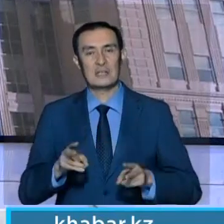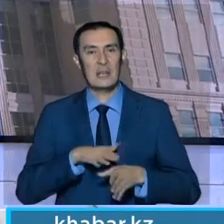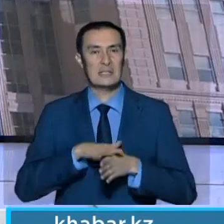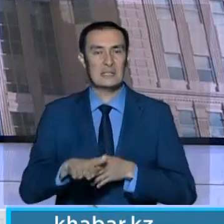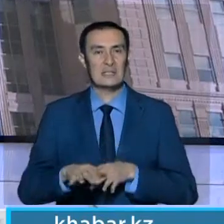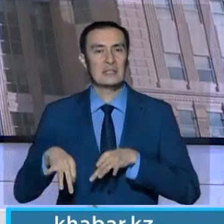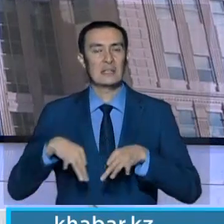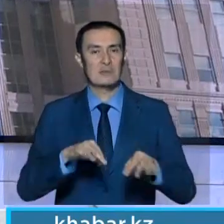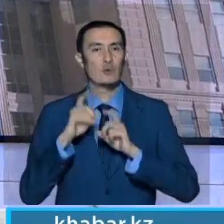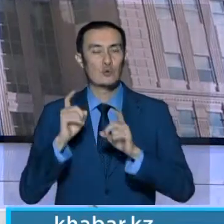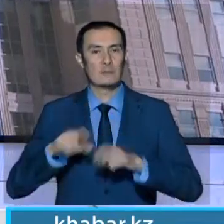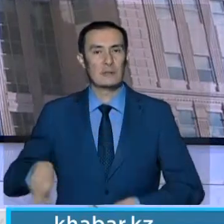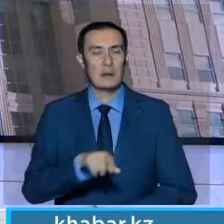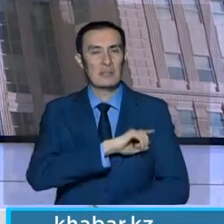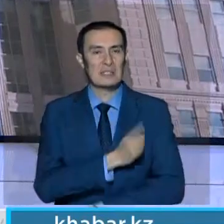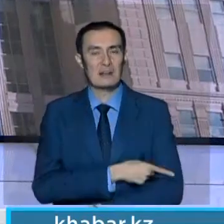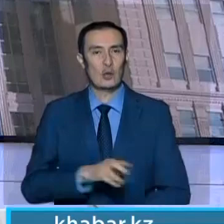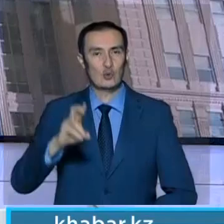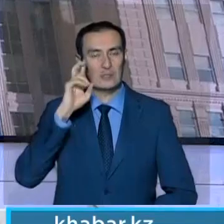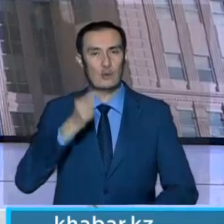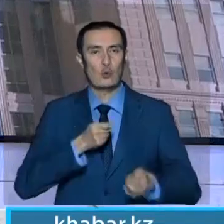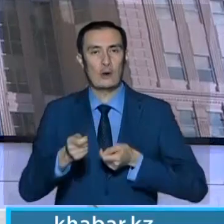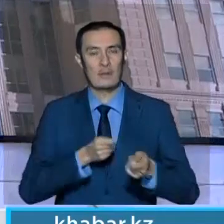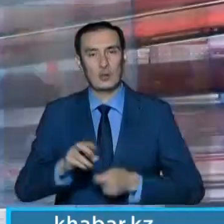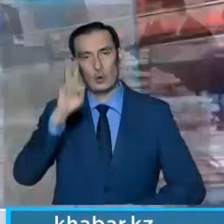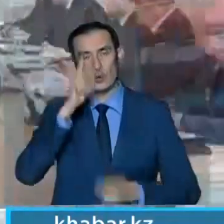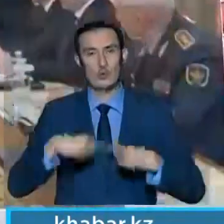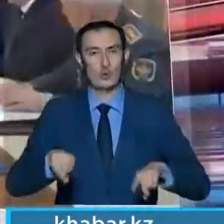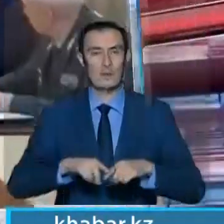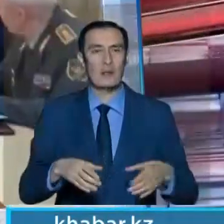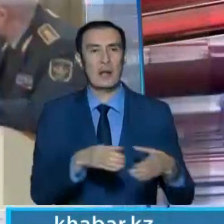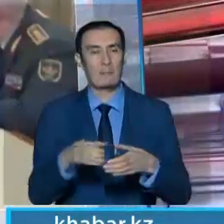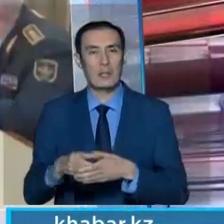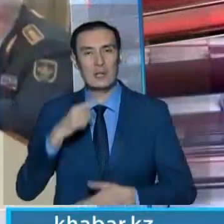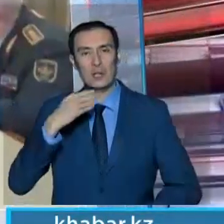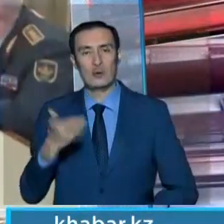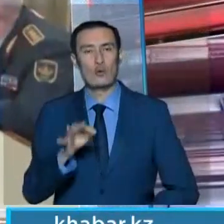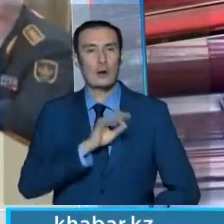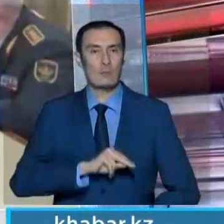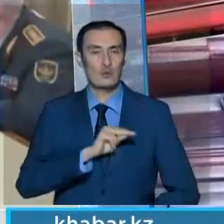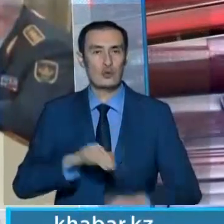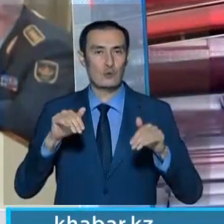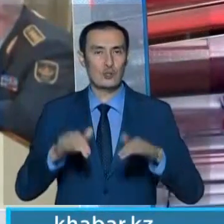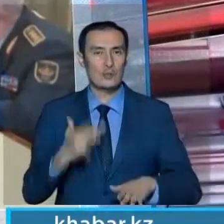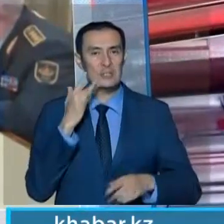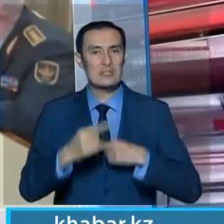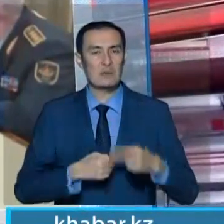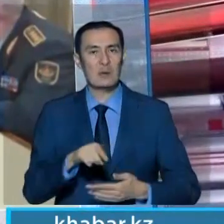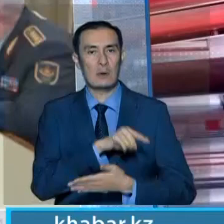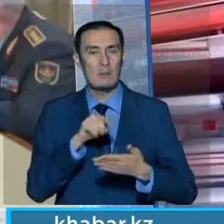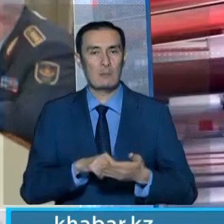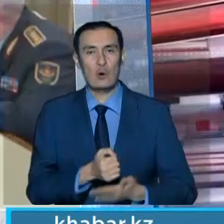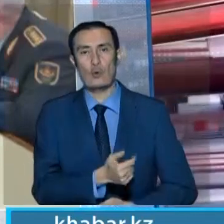реализации транспортно-логистического потенциала страны. Руководители госорганов и нацкомпаний доложили о работе по решению системных проблем по